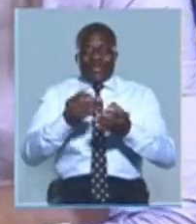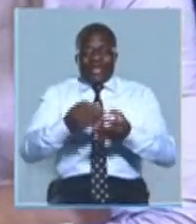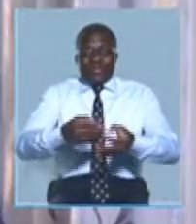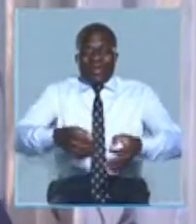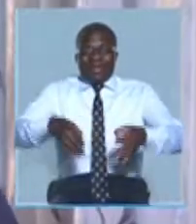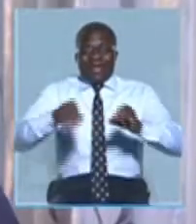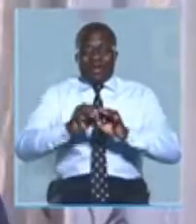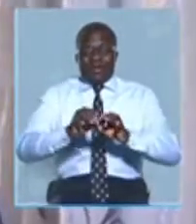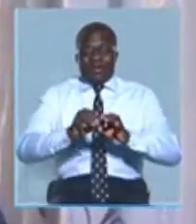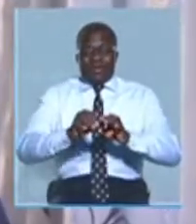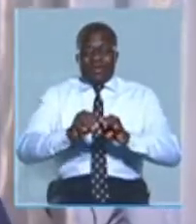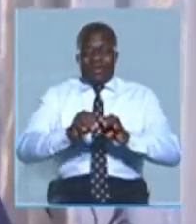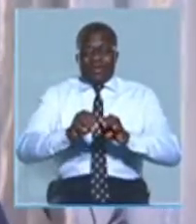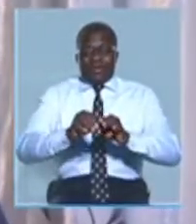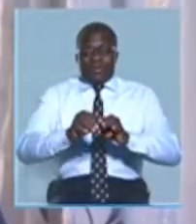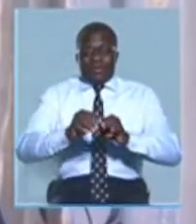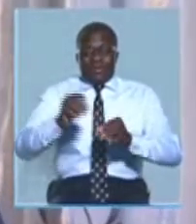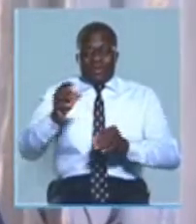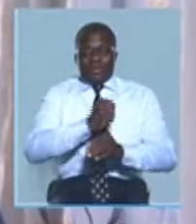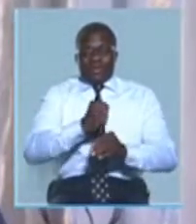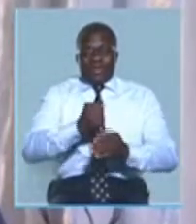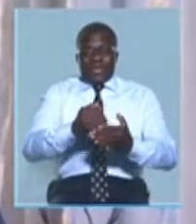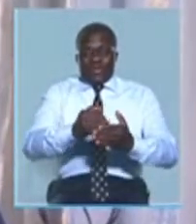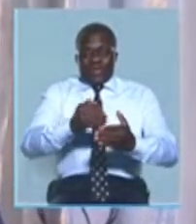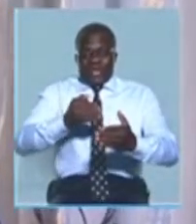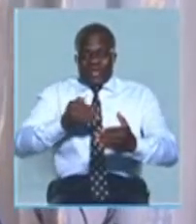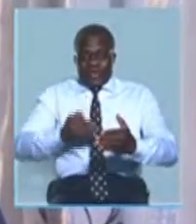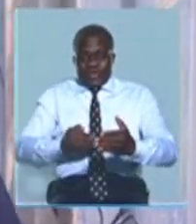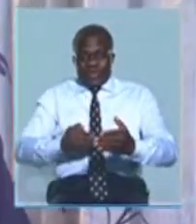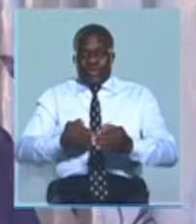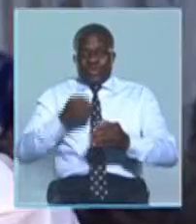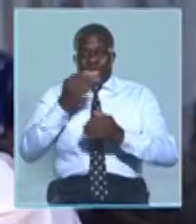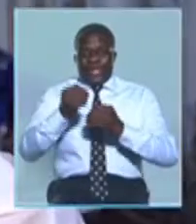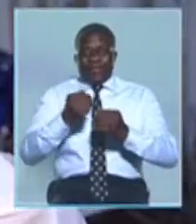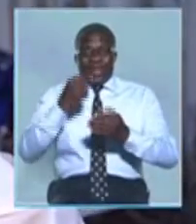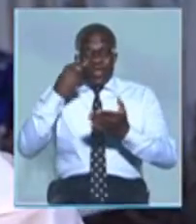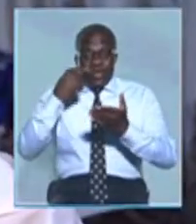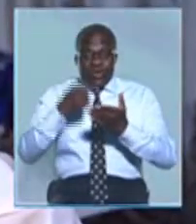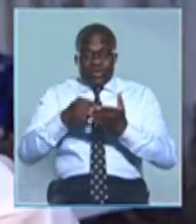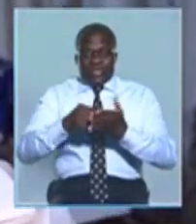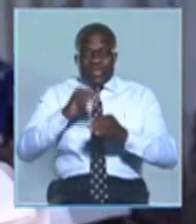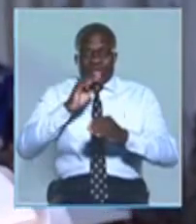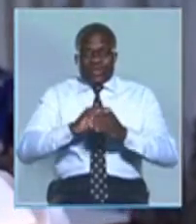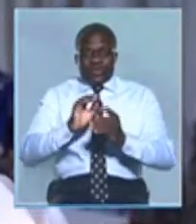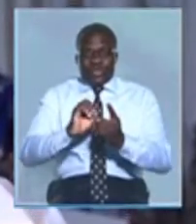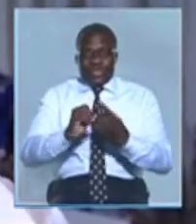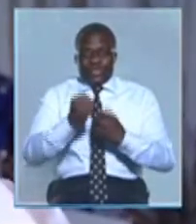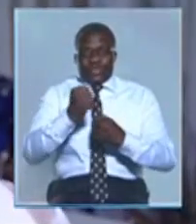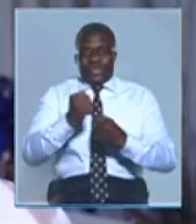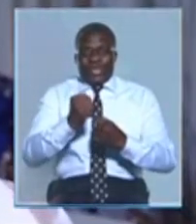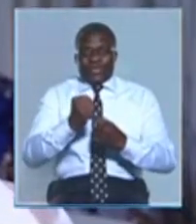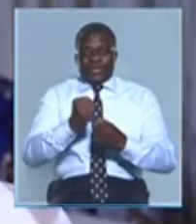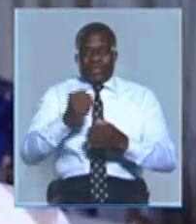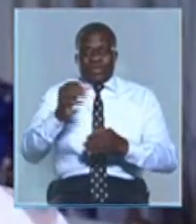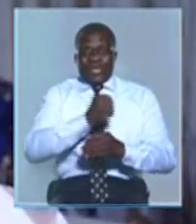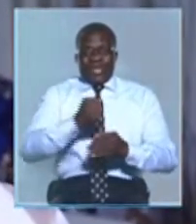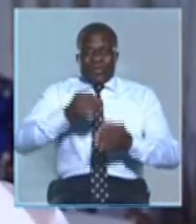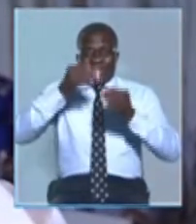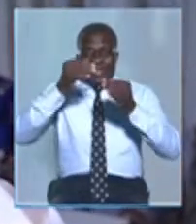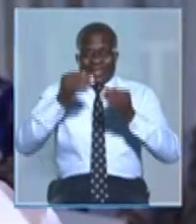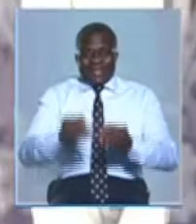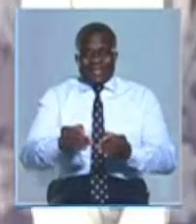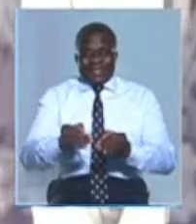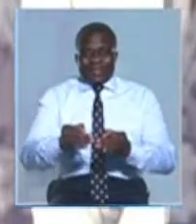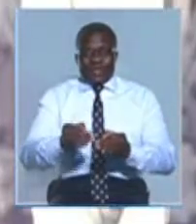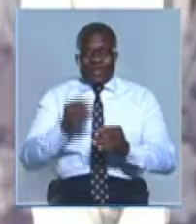valeur, prendre du recul et mettre un constat sur une situation et prendre des décisions